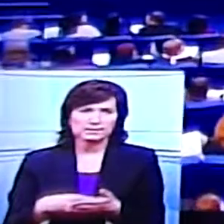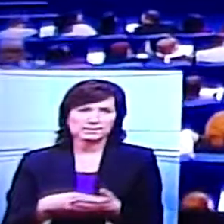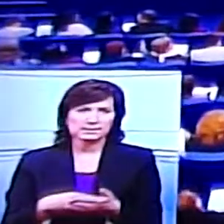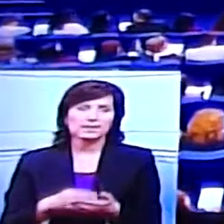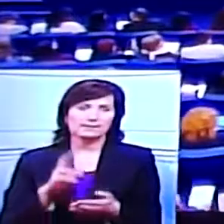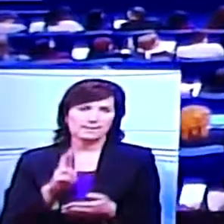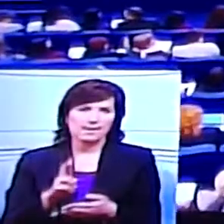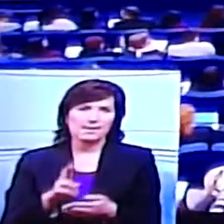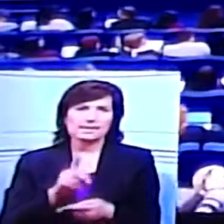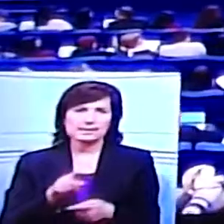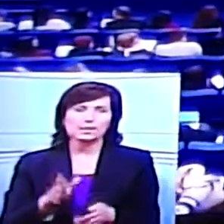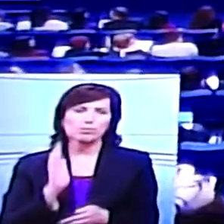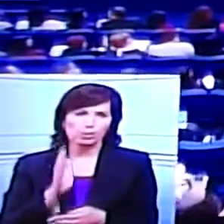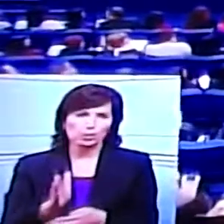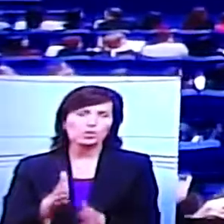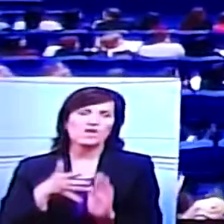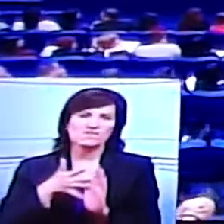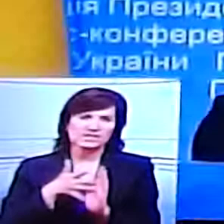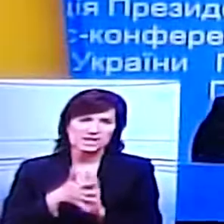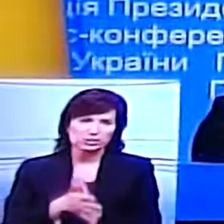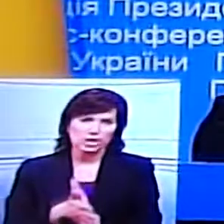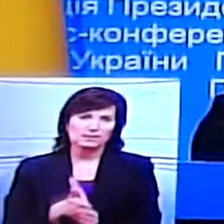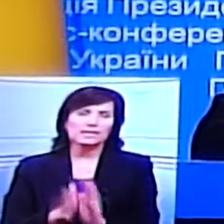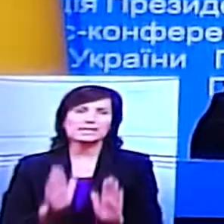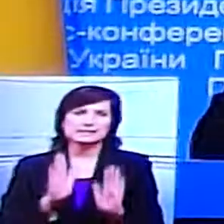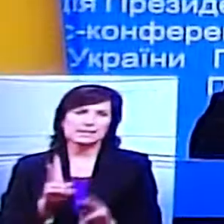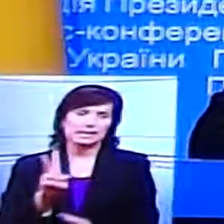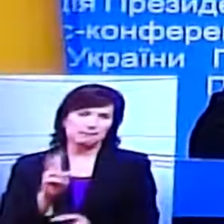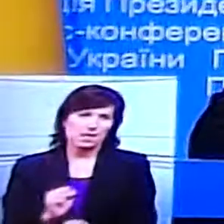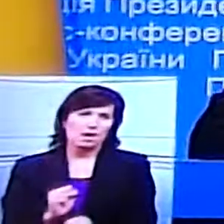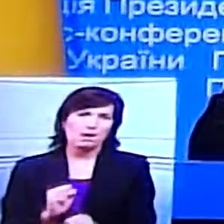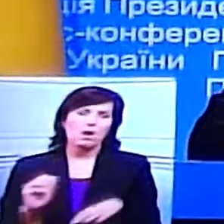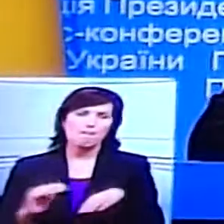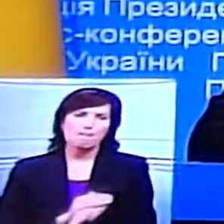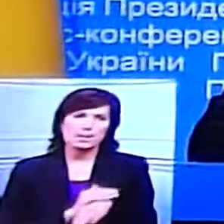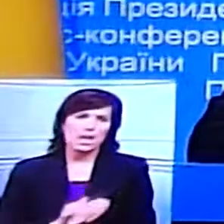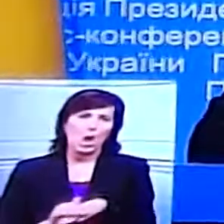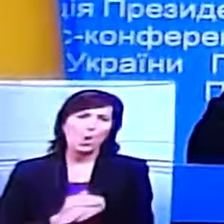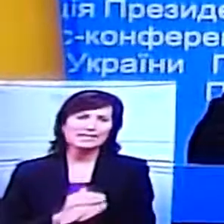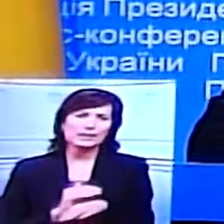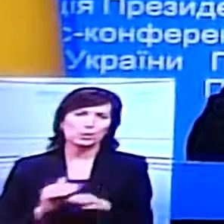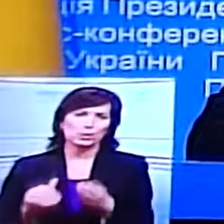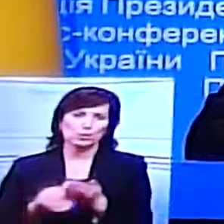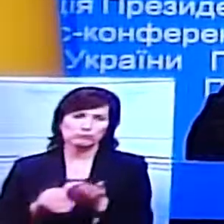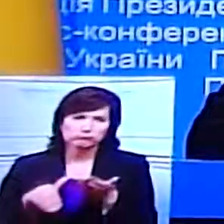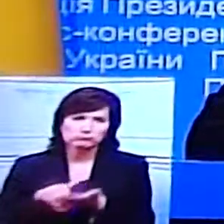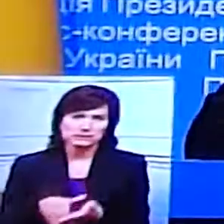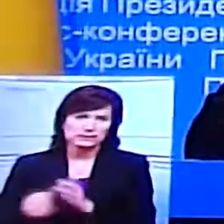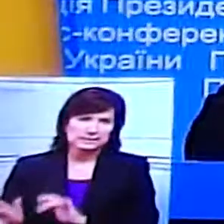всі кошти, я їх буду витрачати тільки на благодійну діяльність.